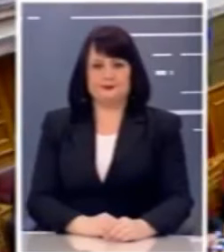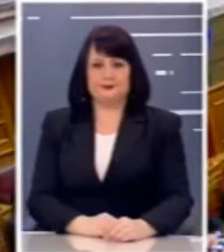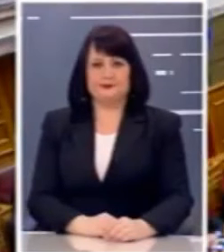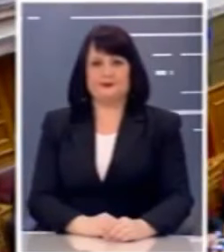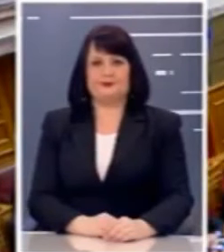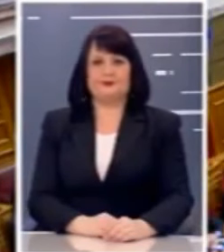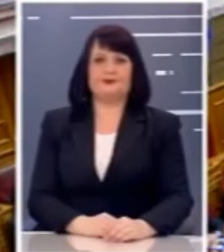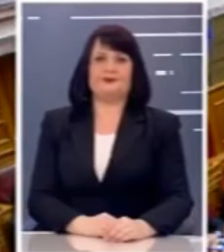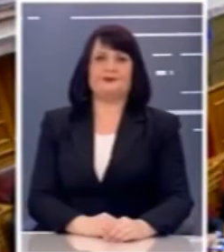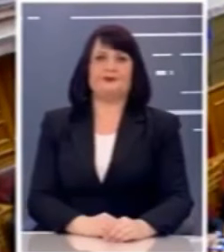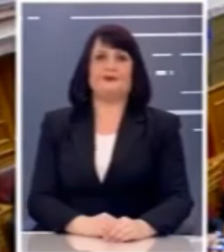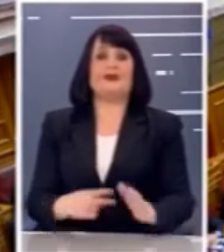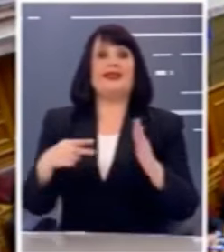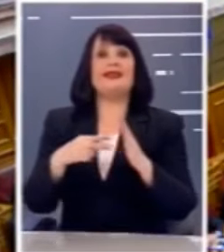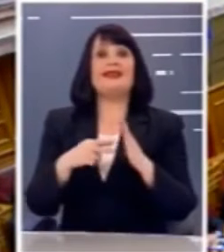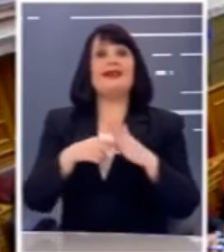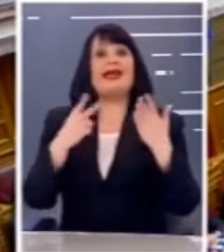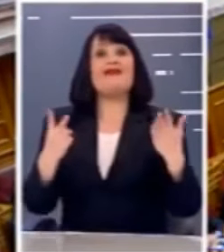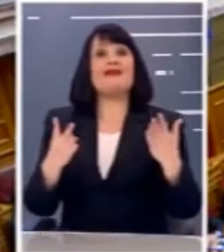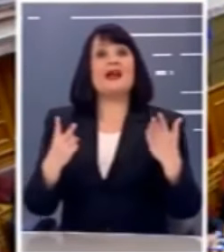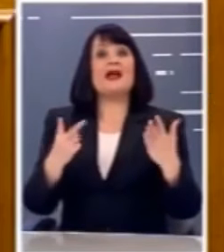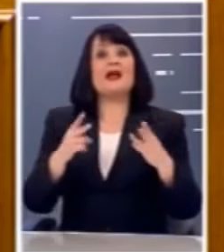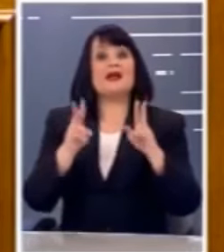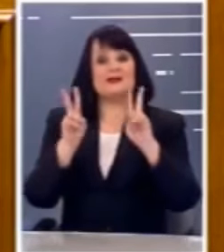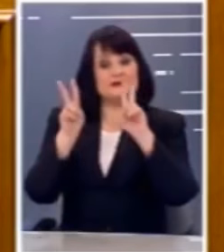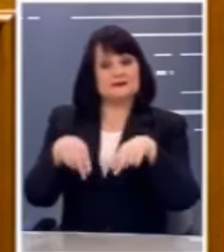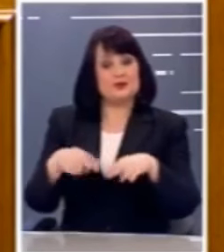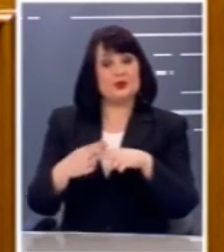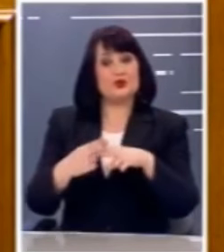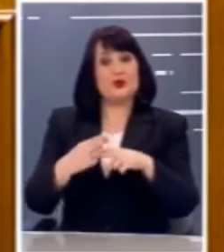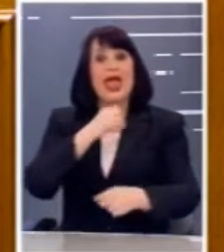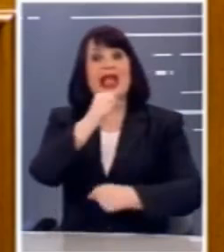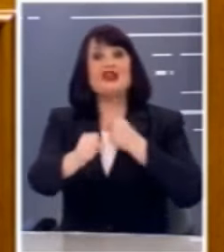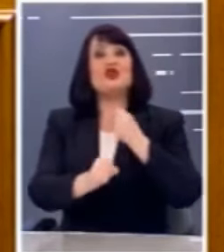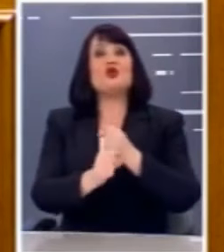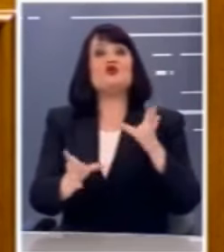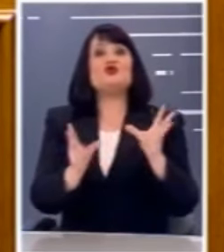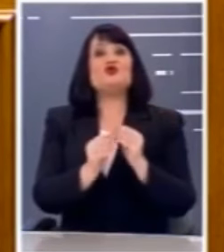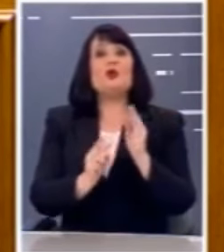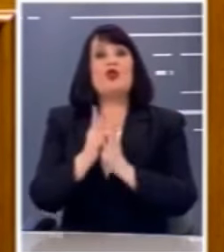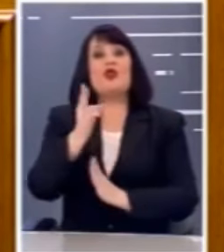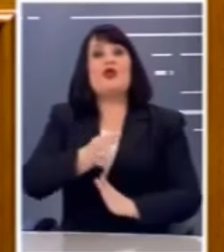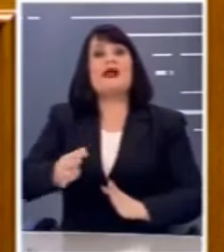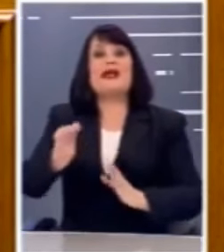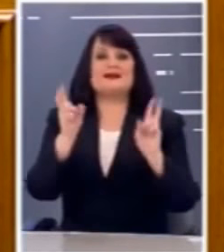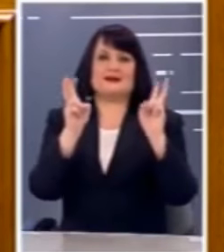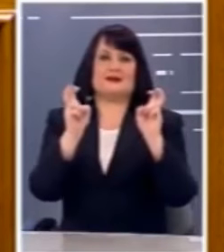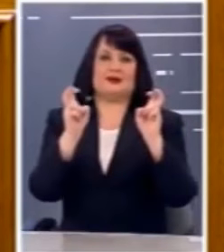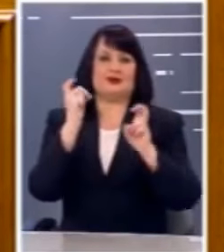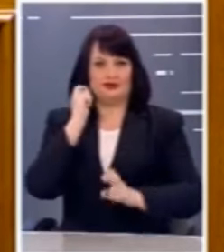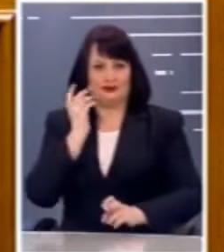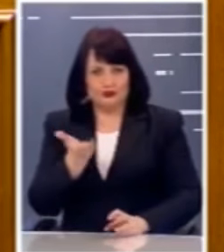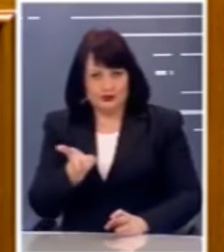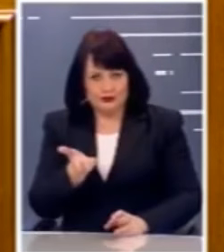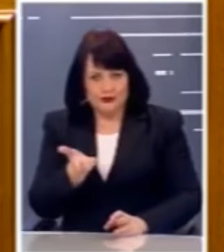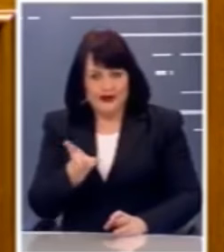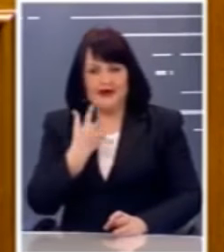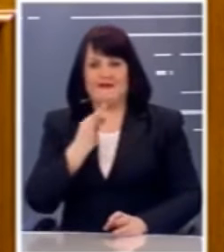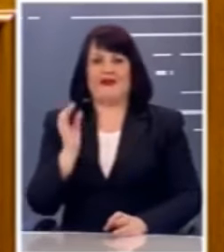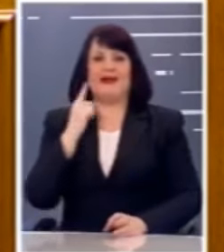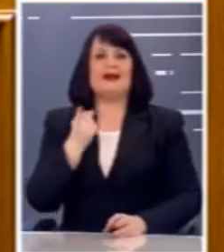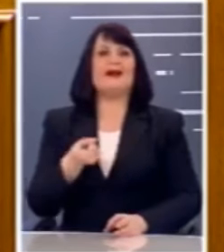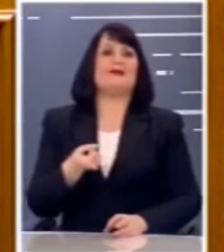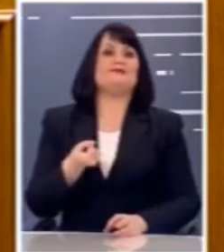Η ανακήρυξη του 2017 ως έτος Δωδεκανήσου συνιστά λοιπόν μια ευκαιρία για